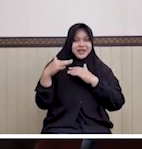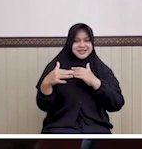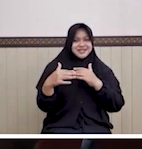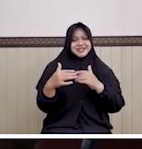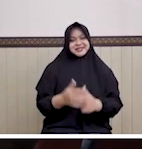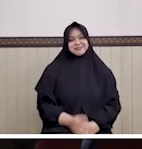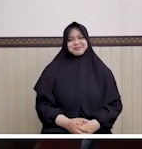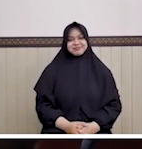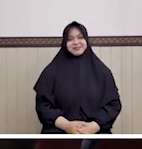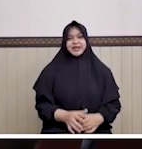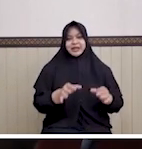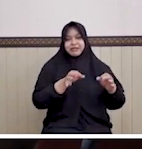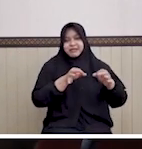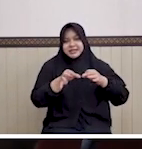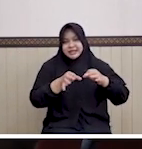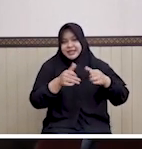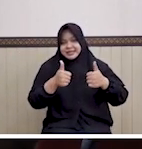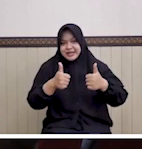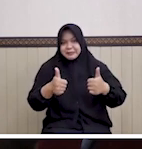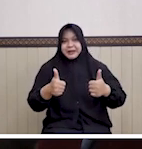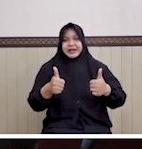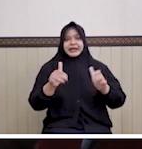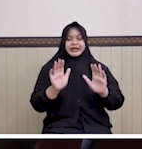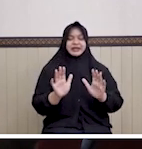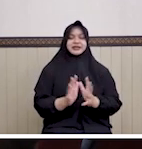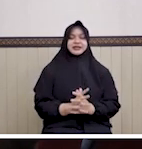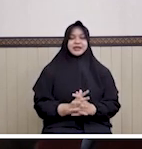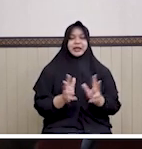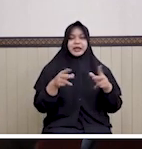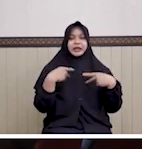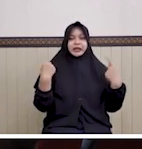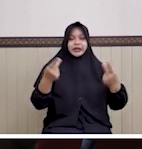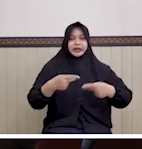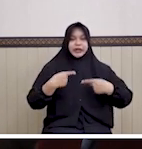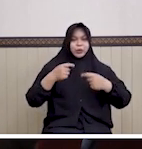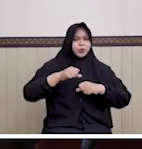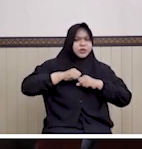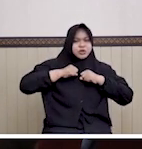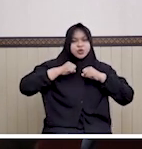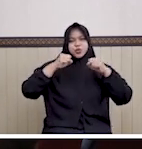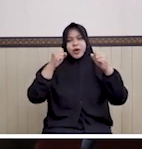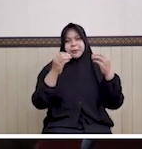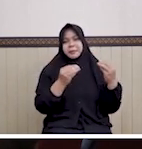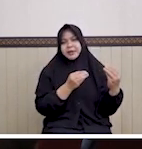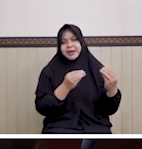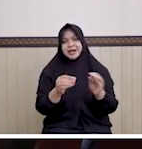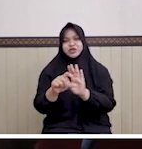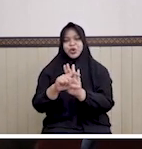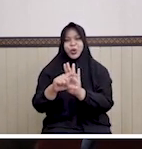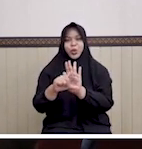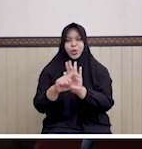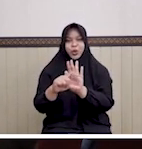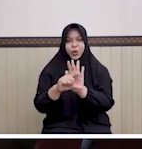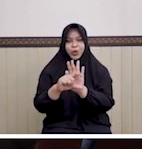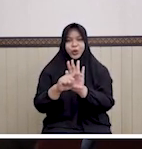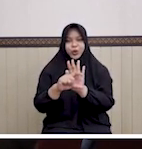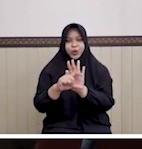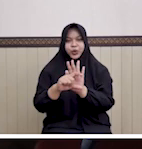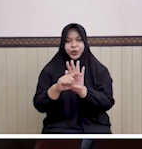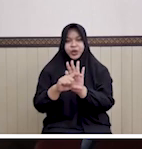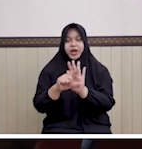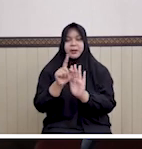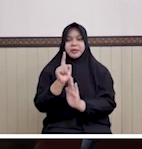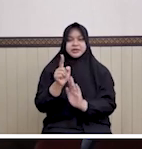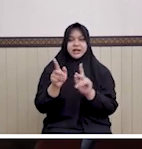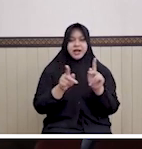terfasilitasi terakomodir Nah kita tuh berjuang untuk memberikan contoh memberikan contoh